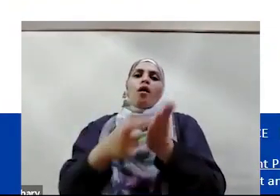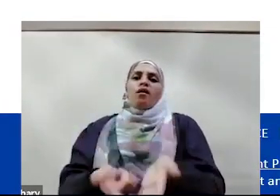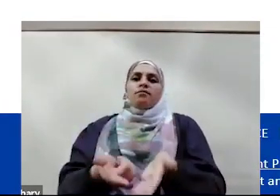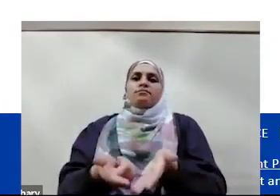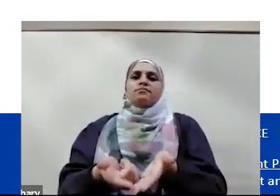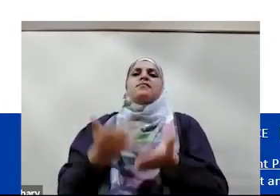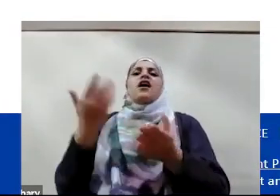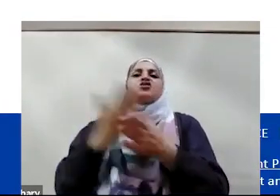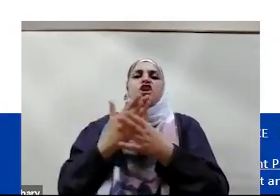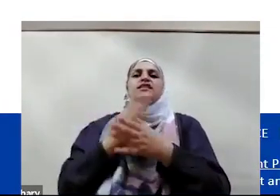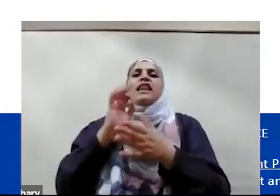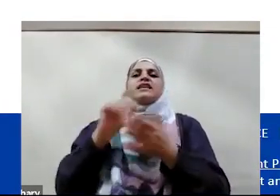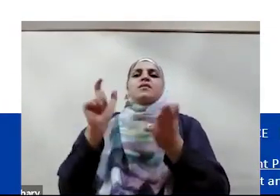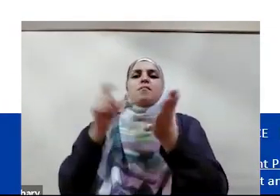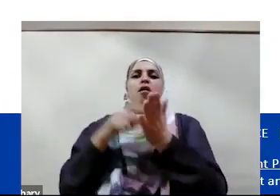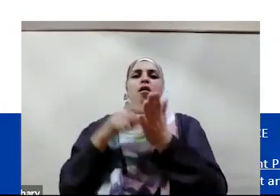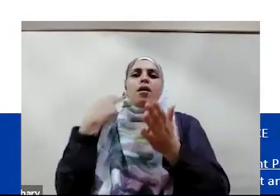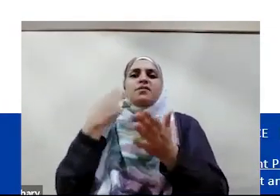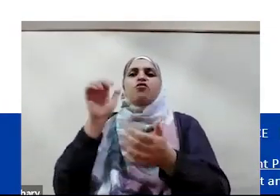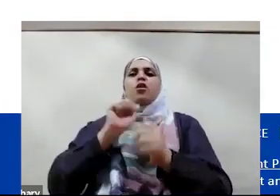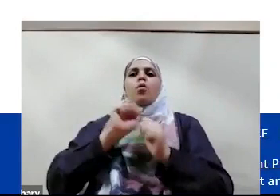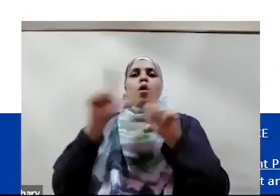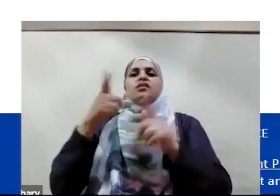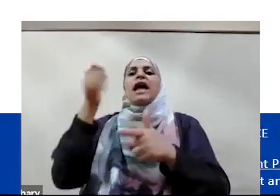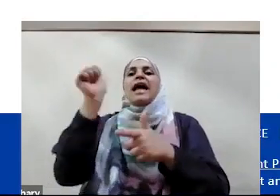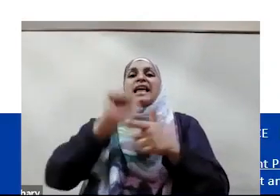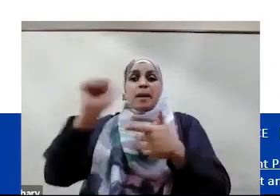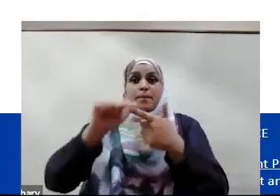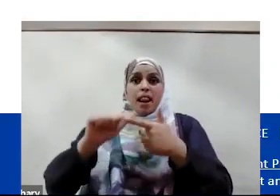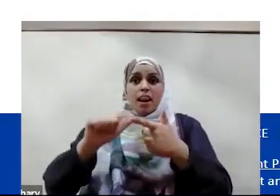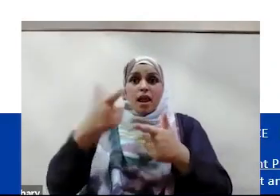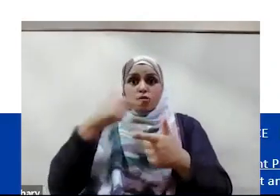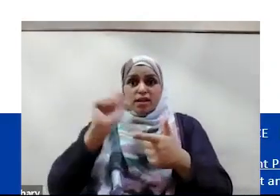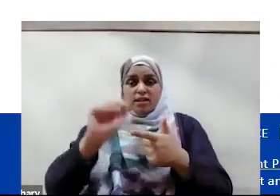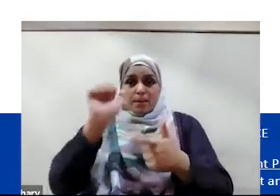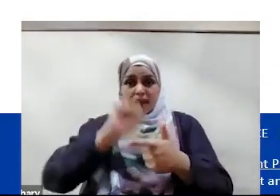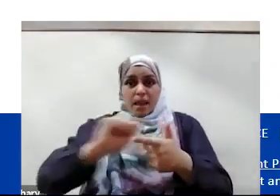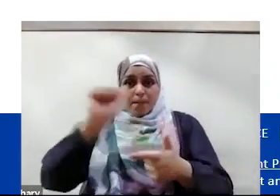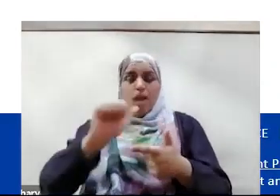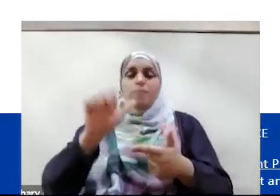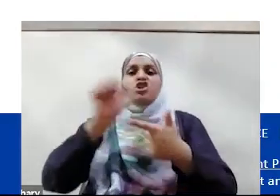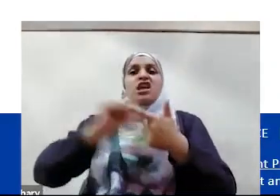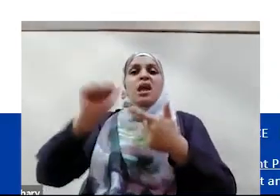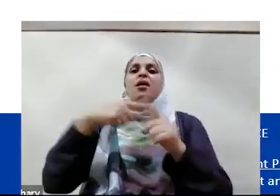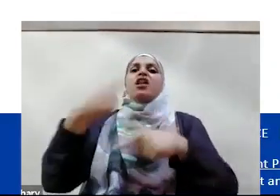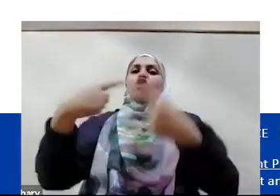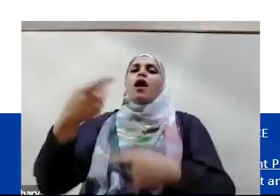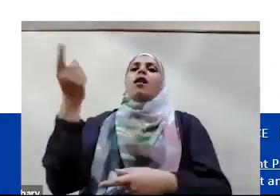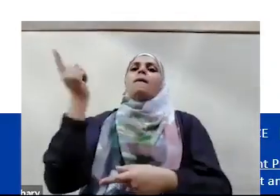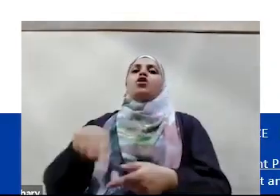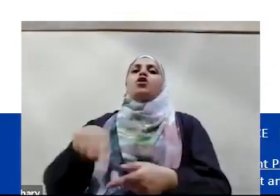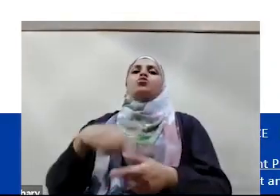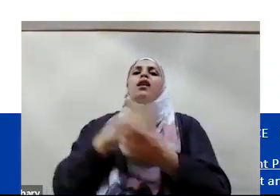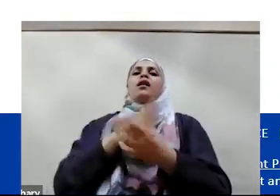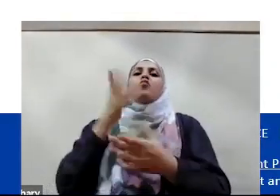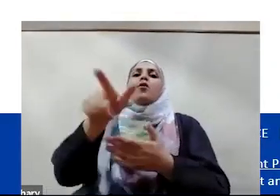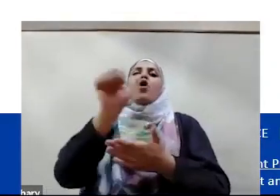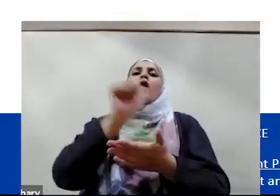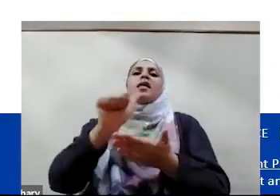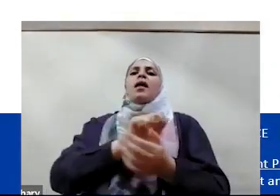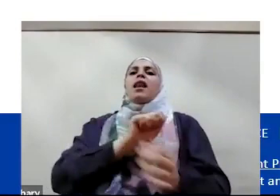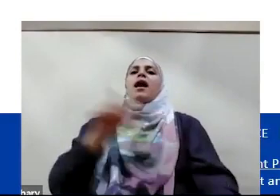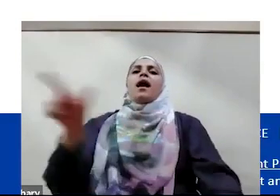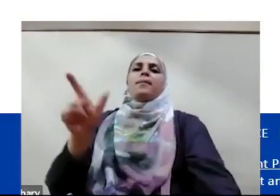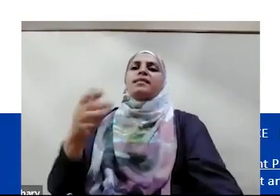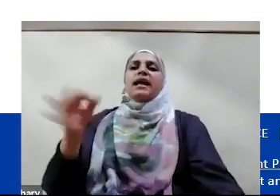اللي بالايميل، كل التعامل بيكون بالايميل، وبيكون كل في ايميلات ساعات بتبعت لكم من خلال السيستم بيكون بالايميل